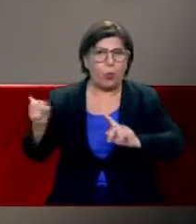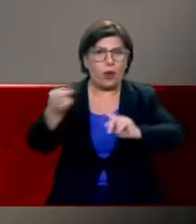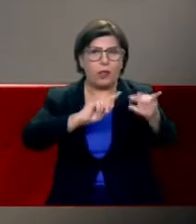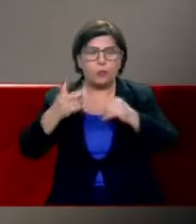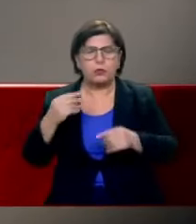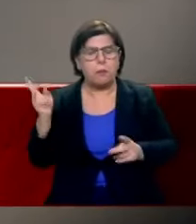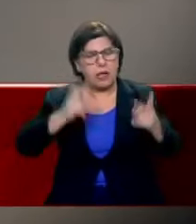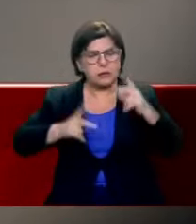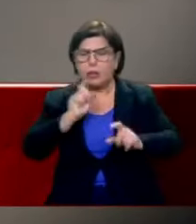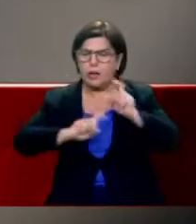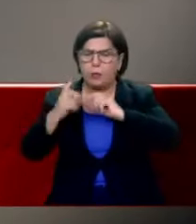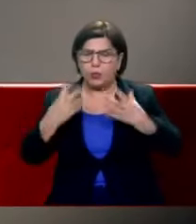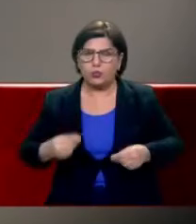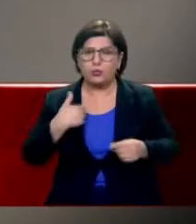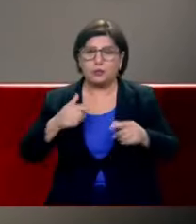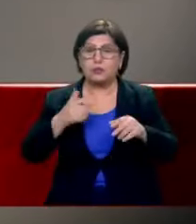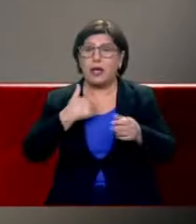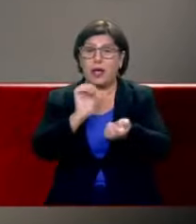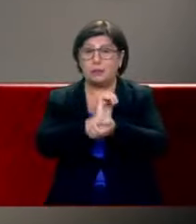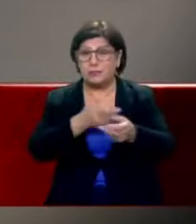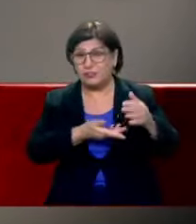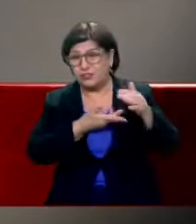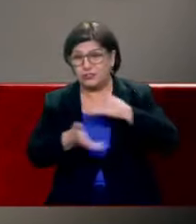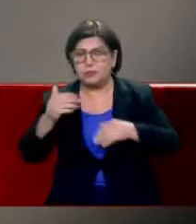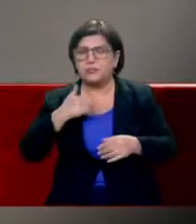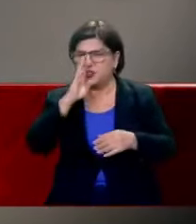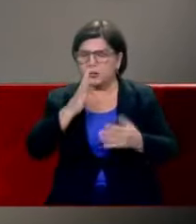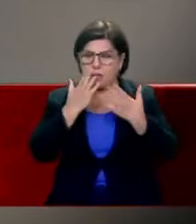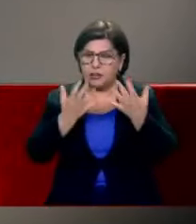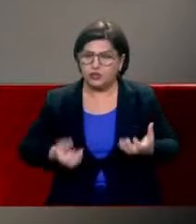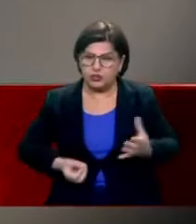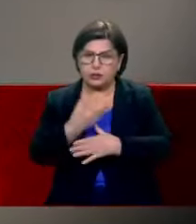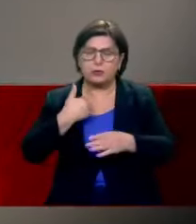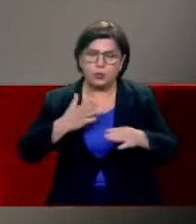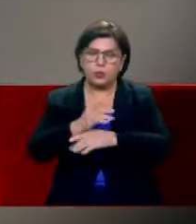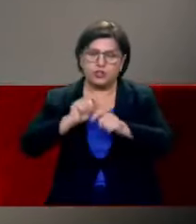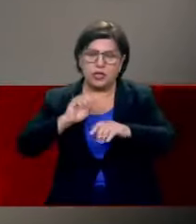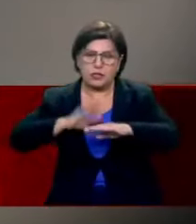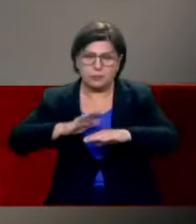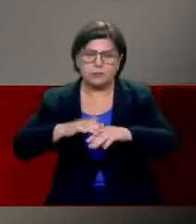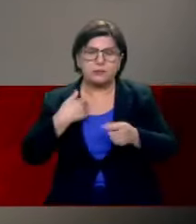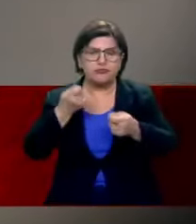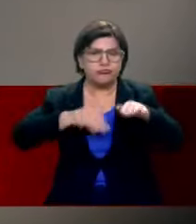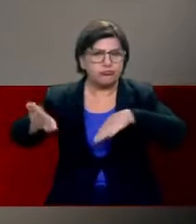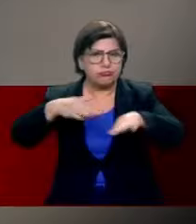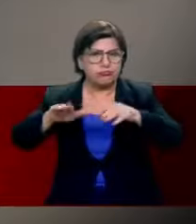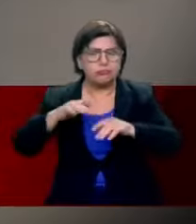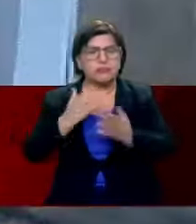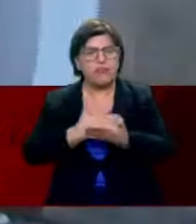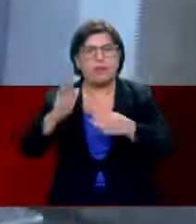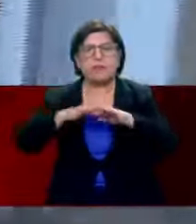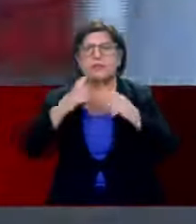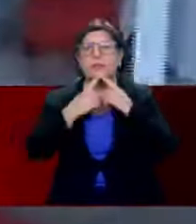Bazı hatalarım oldu. Tahliye edildiğimde ciddi ders çıkartarak tekrar doğru işler yapıp istihdam oluşturmaya devam